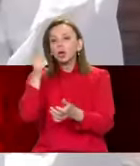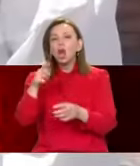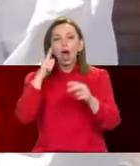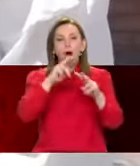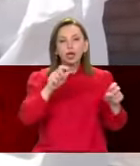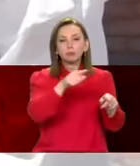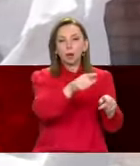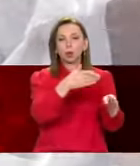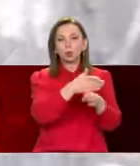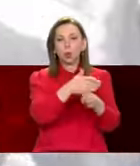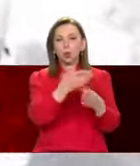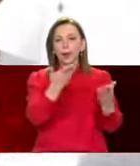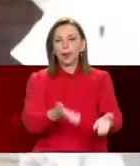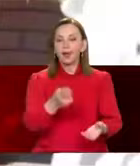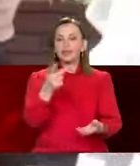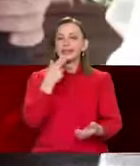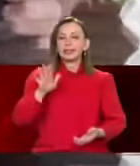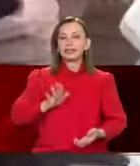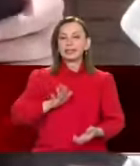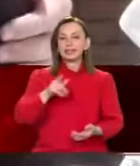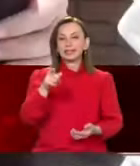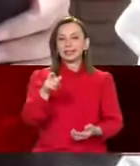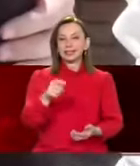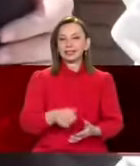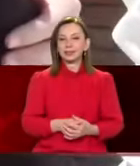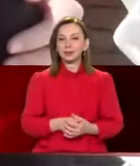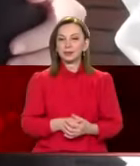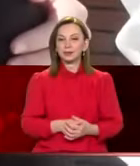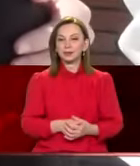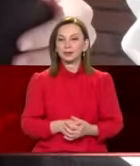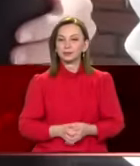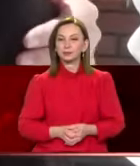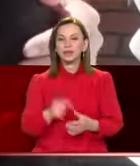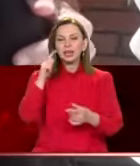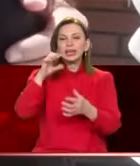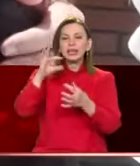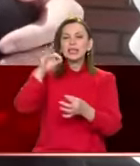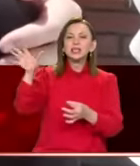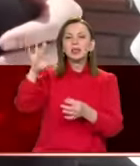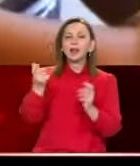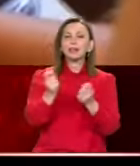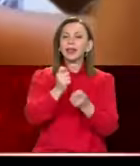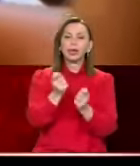doğru. Yetişemiyoruz haliyle. Bu da kızım da örnek. Sanki insanlar değişiyor yani. Beyinleri yıkanmış gibi oluyor.